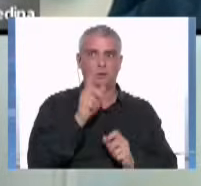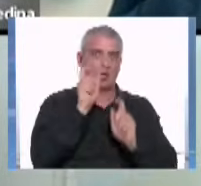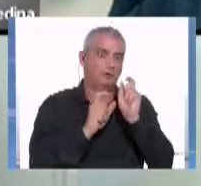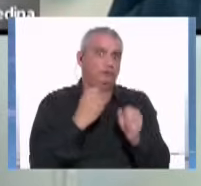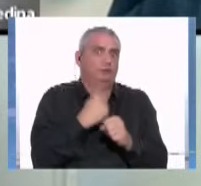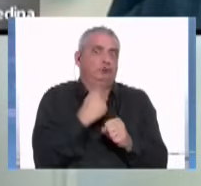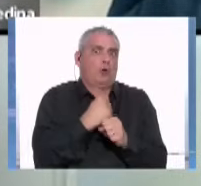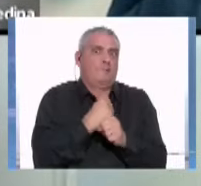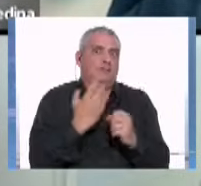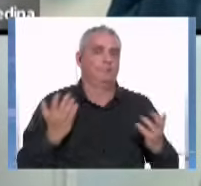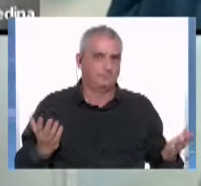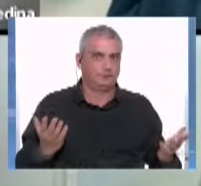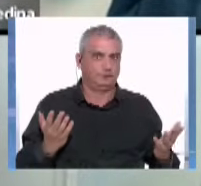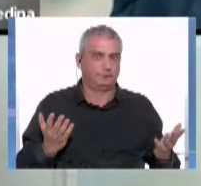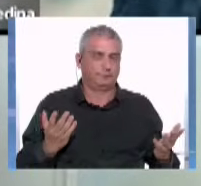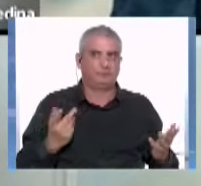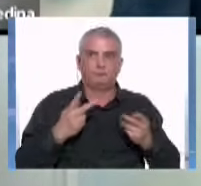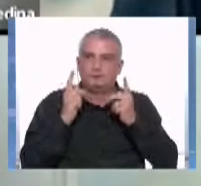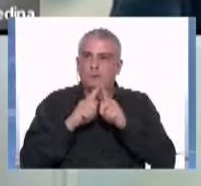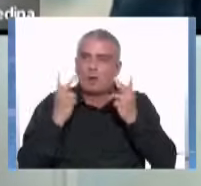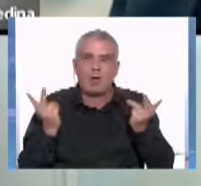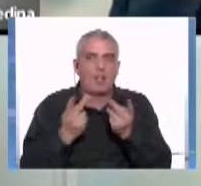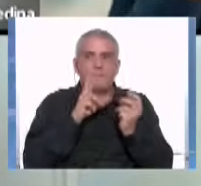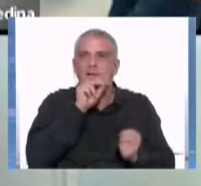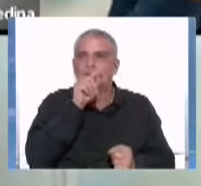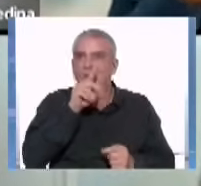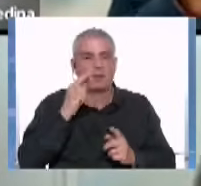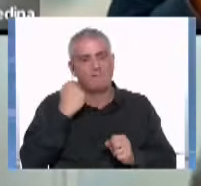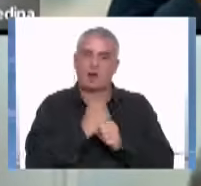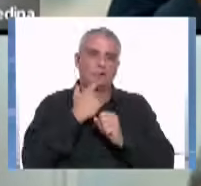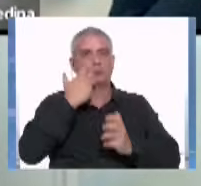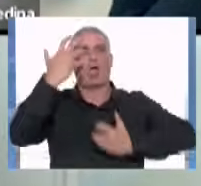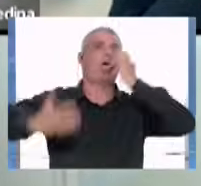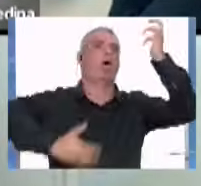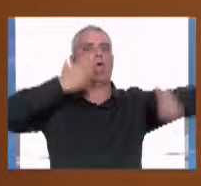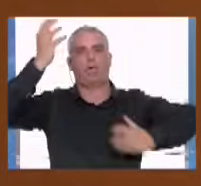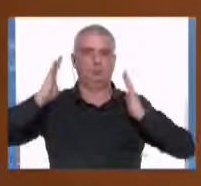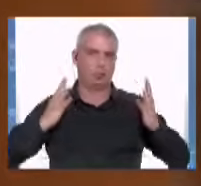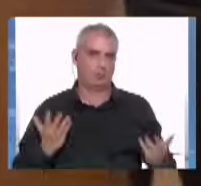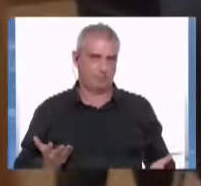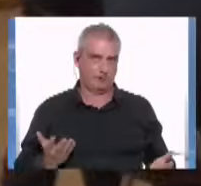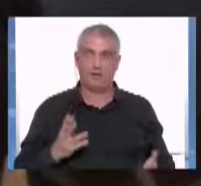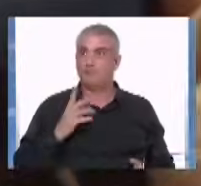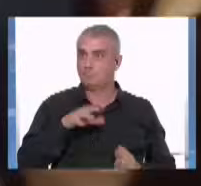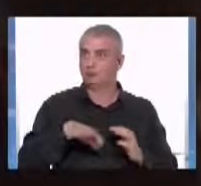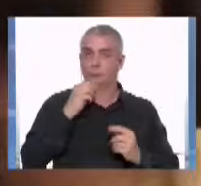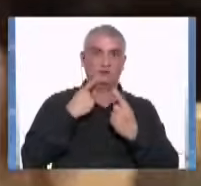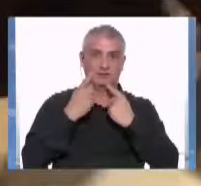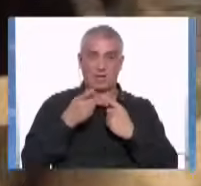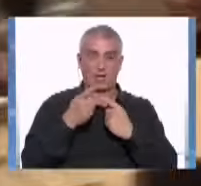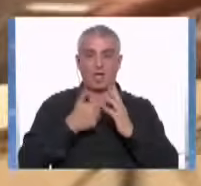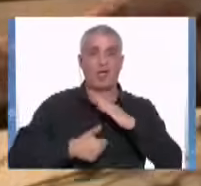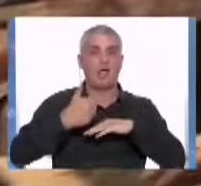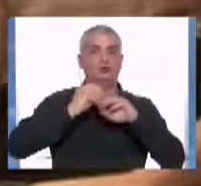אנשים שעובדים לחפש התבטאויות ולעשות מזה סערה. מה שעולה מהשיחה הוא